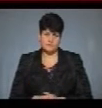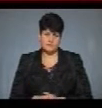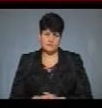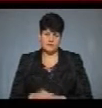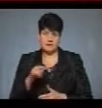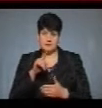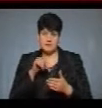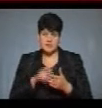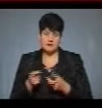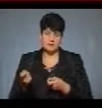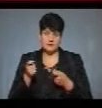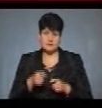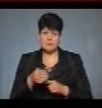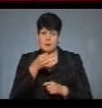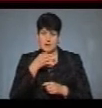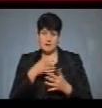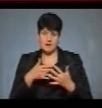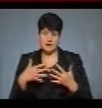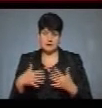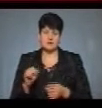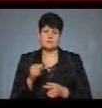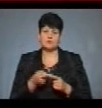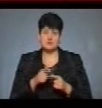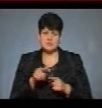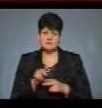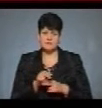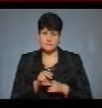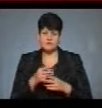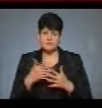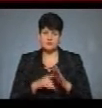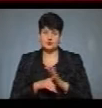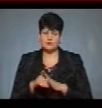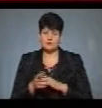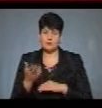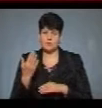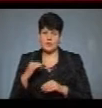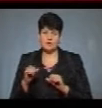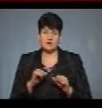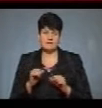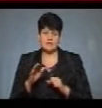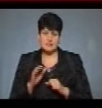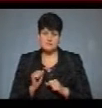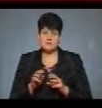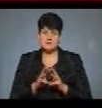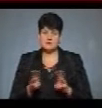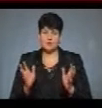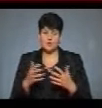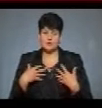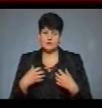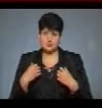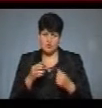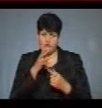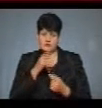Питання поставки препаратів по антиретровірусній терапії ще раз почалося за попереднього керівництва. Міністерство охорони здоров'я